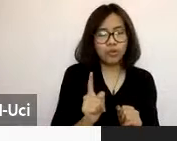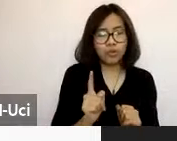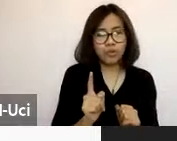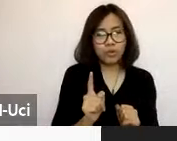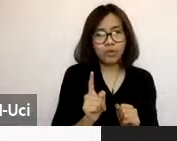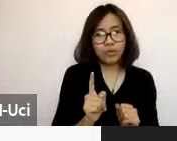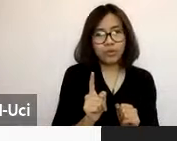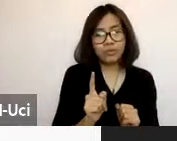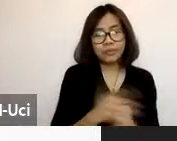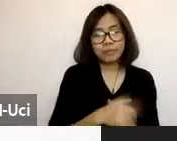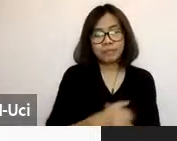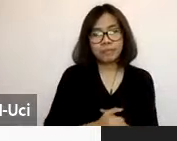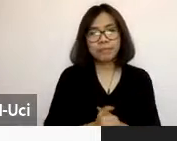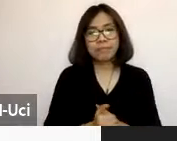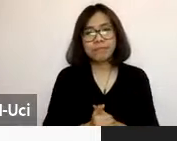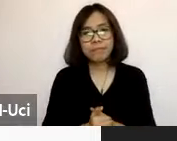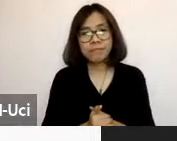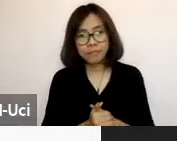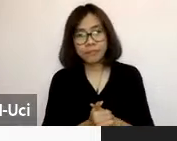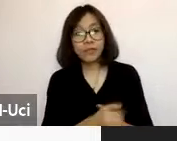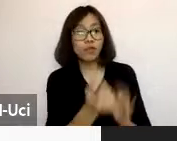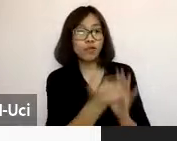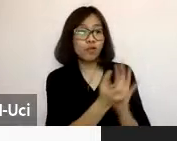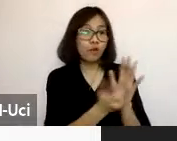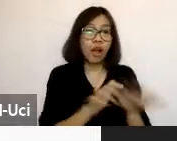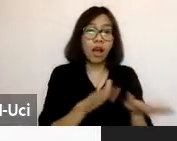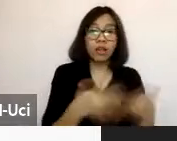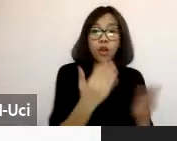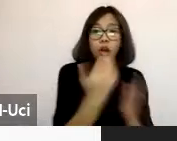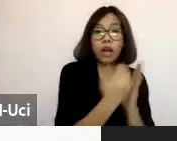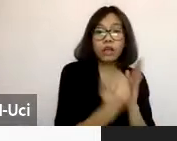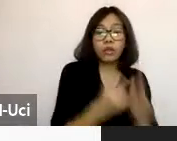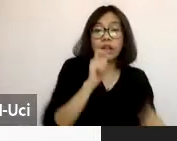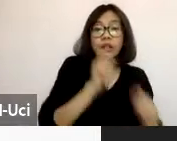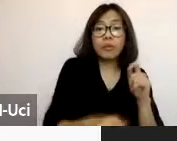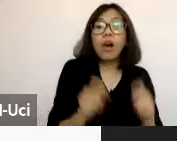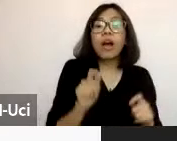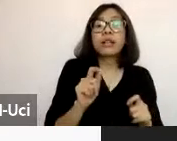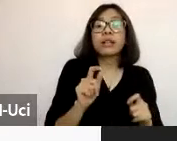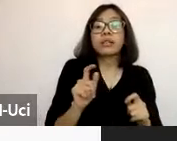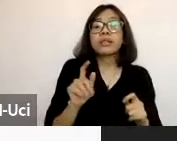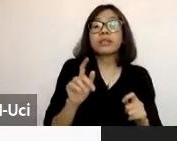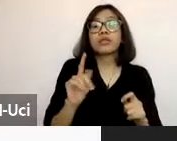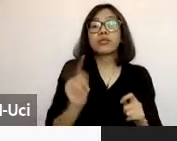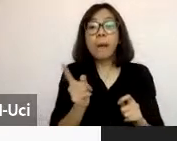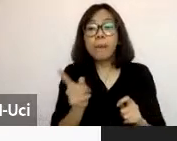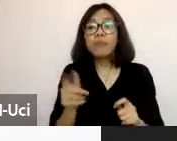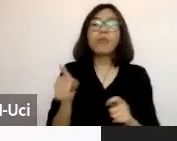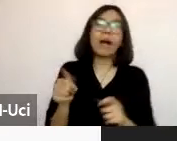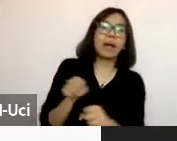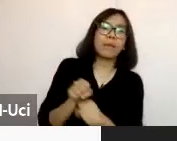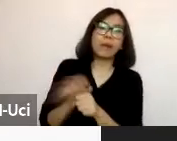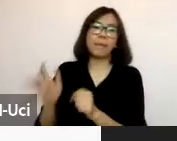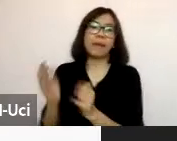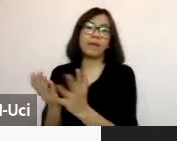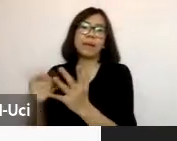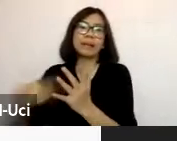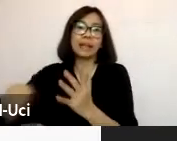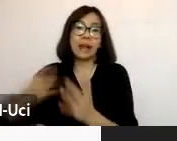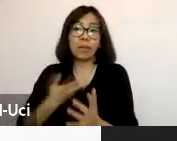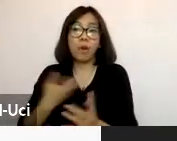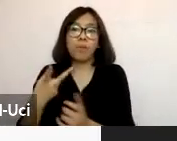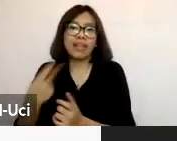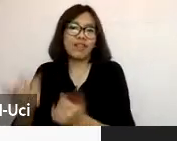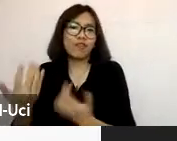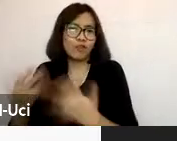atau undang-undang yang tujuannya adalah melindungi konsumen yang kedua Pak